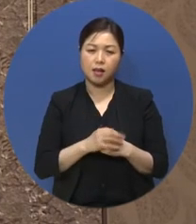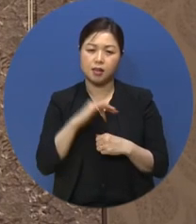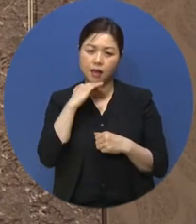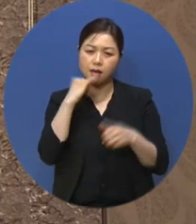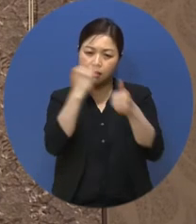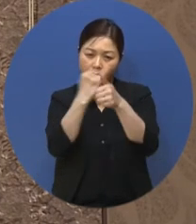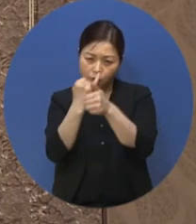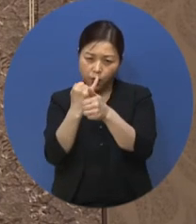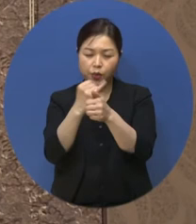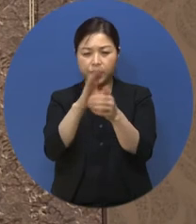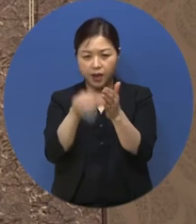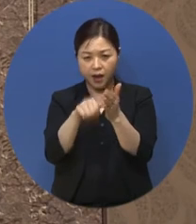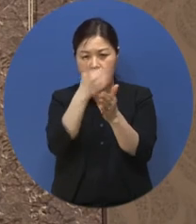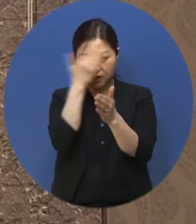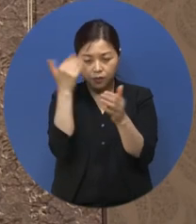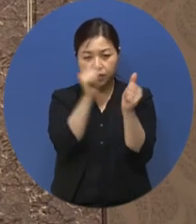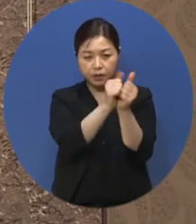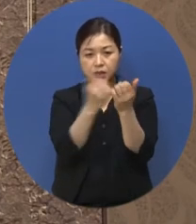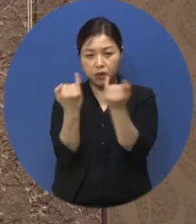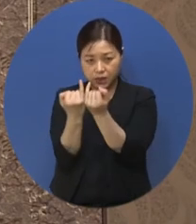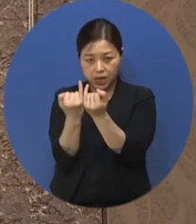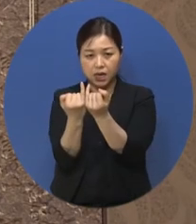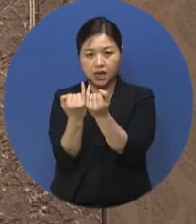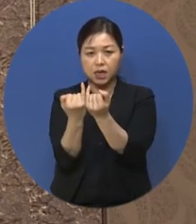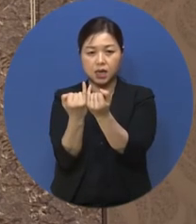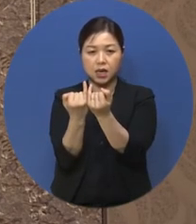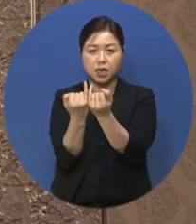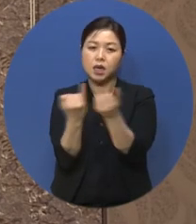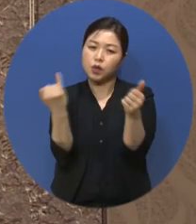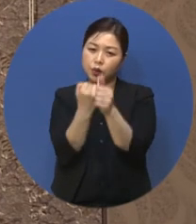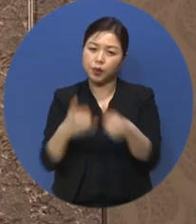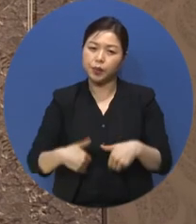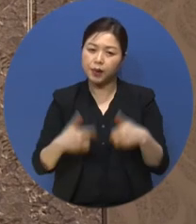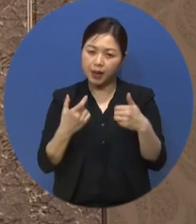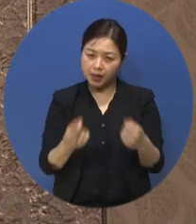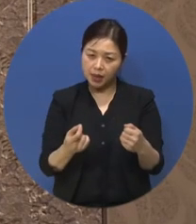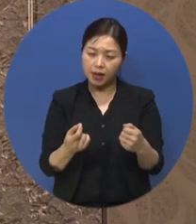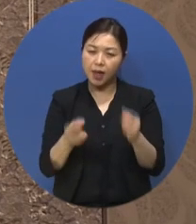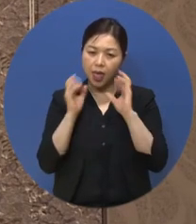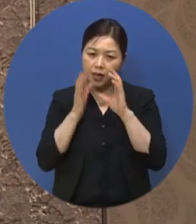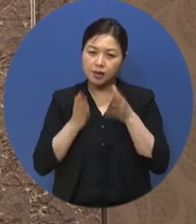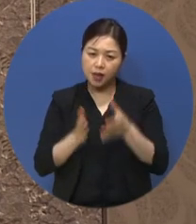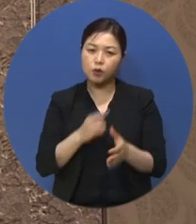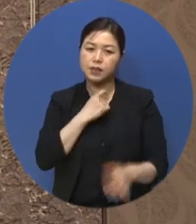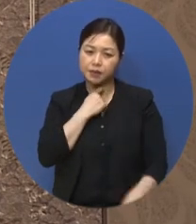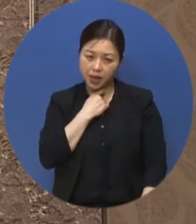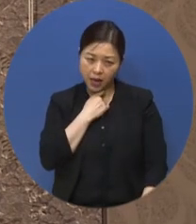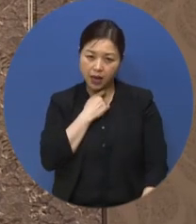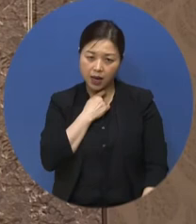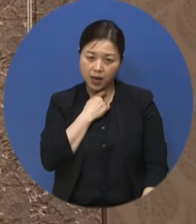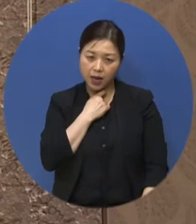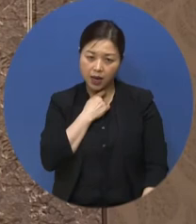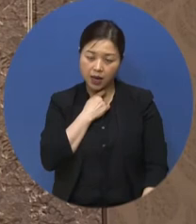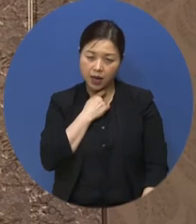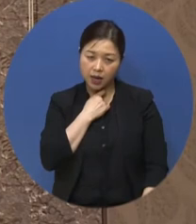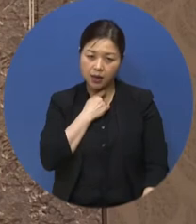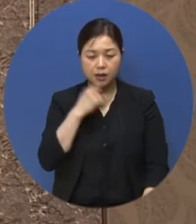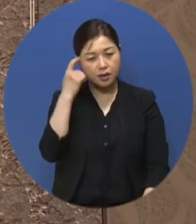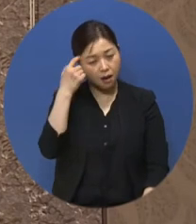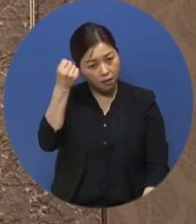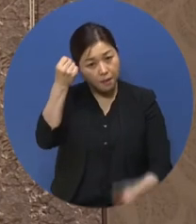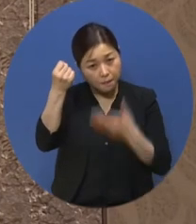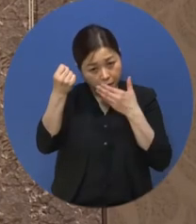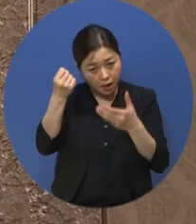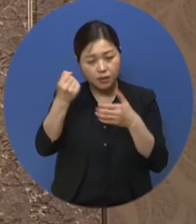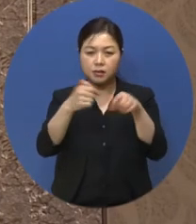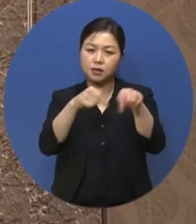결혼 연령대에 있는 젊은 네. 남녀가 아 결혼해야 되겠다 이제 그래도 애도 낳아야 되겠다 이런 생각을 가질 수 있는 좀